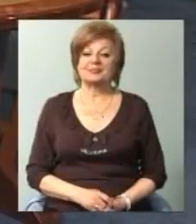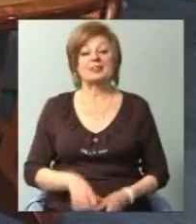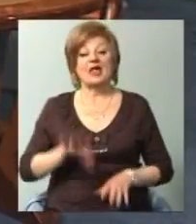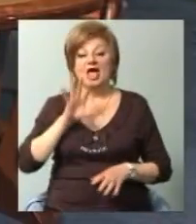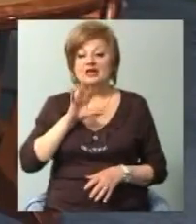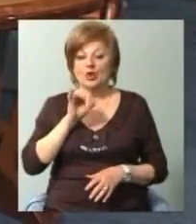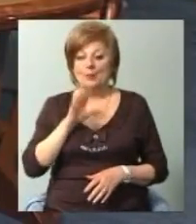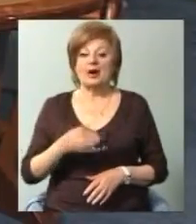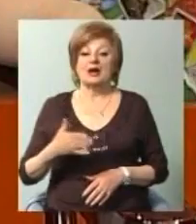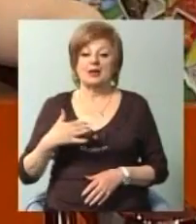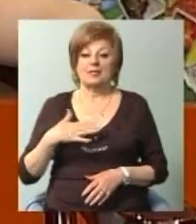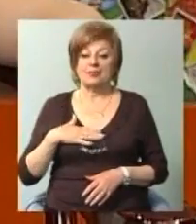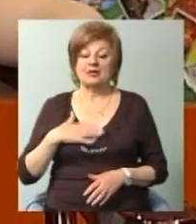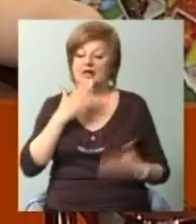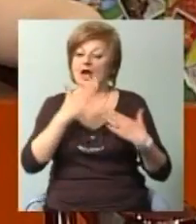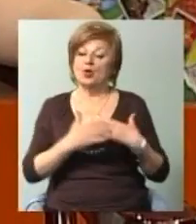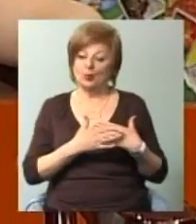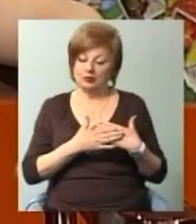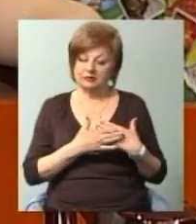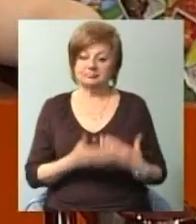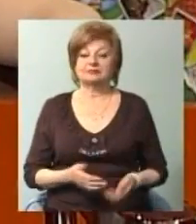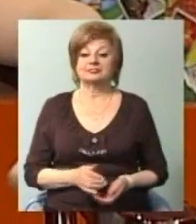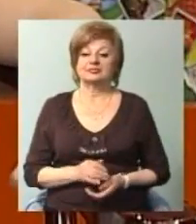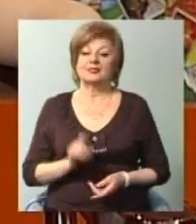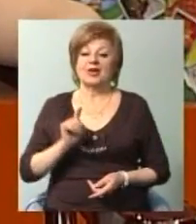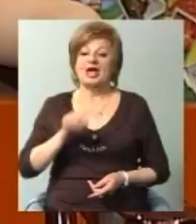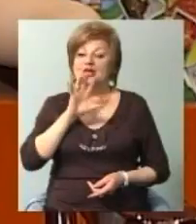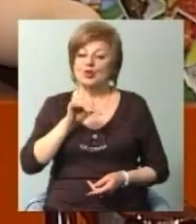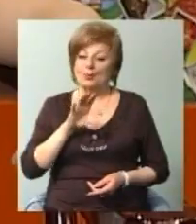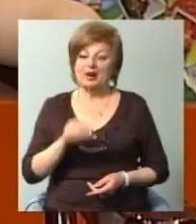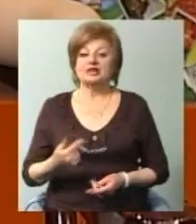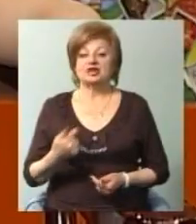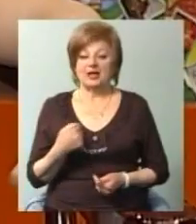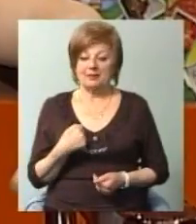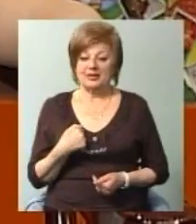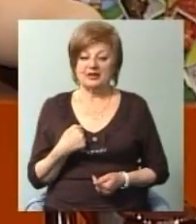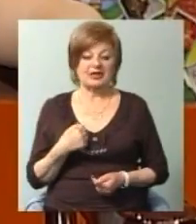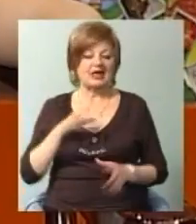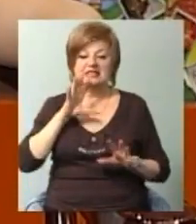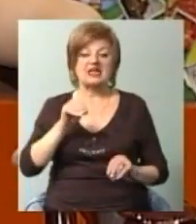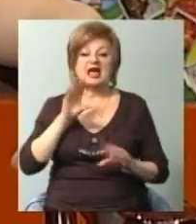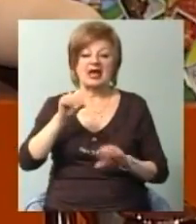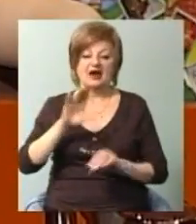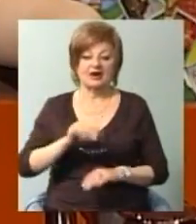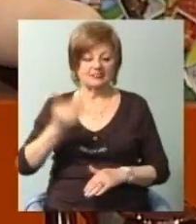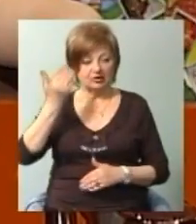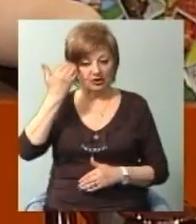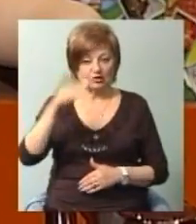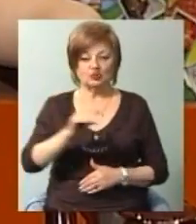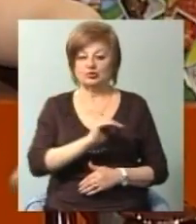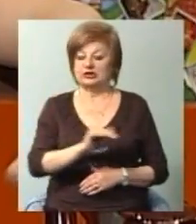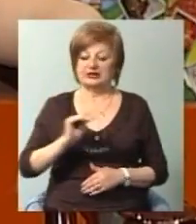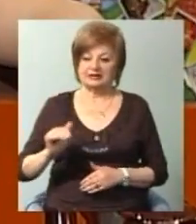Вона мене дуже любить, і вона не гавкає